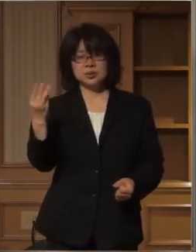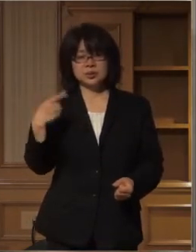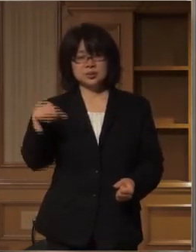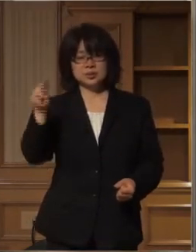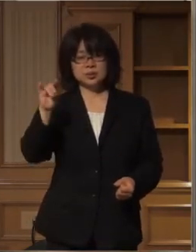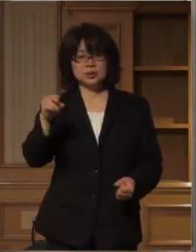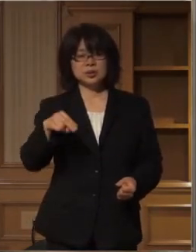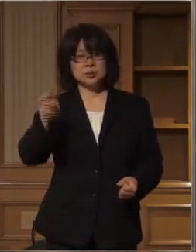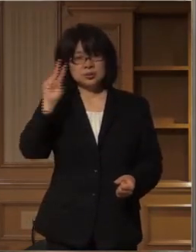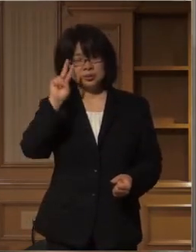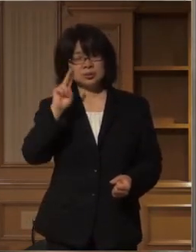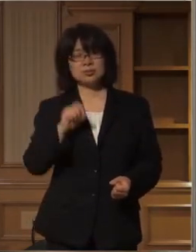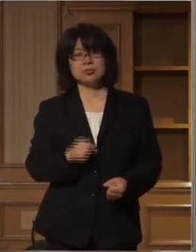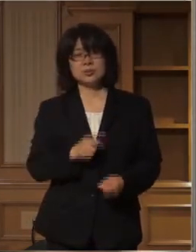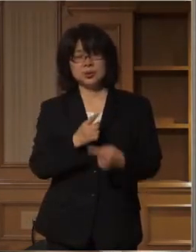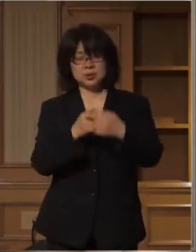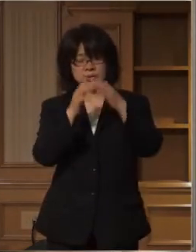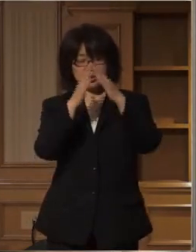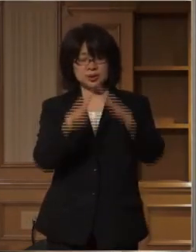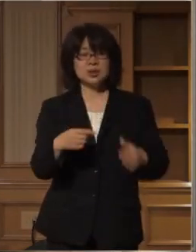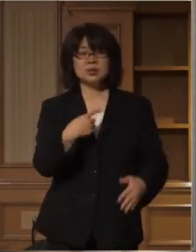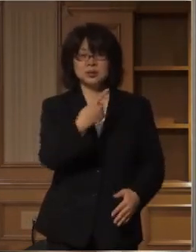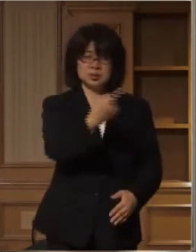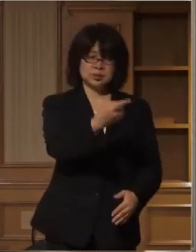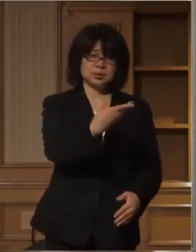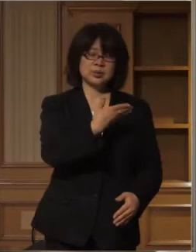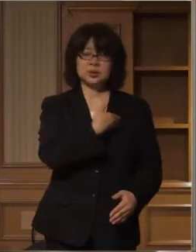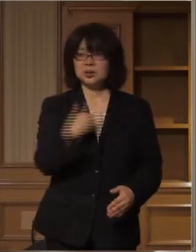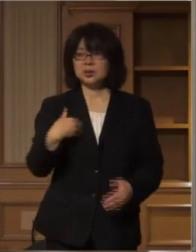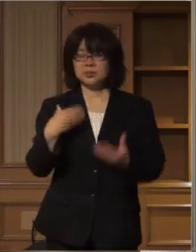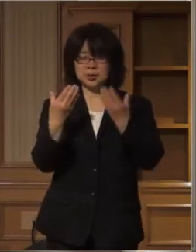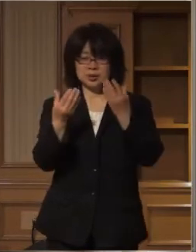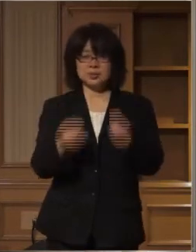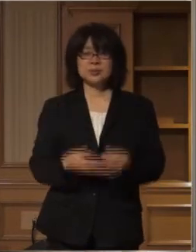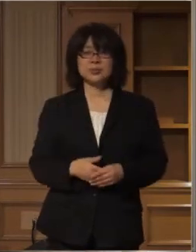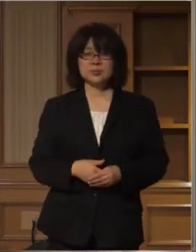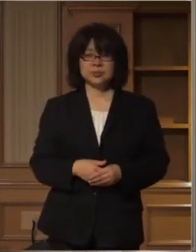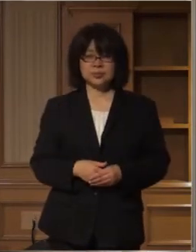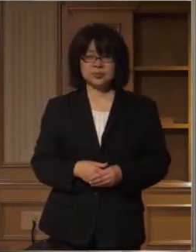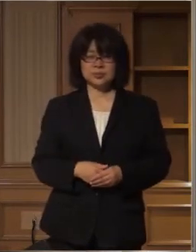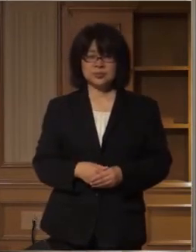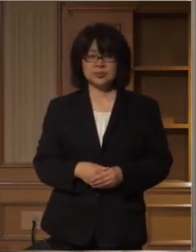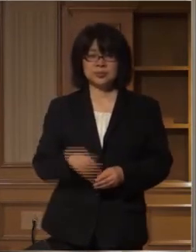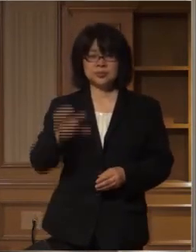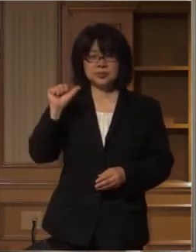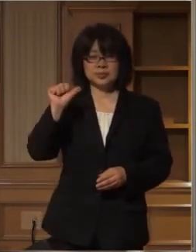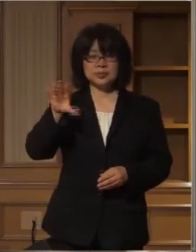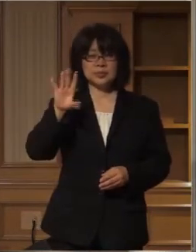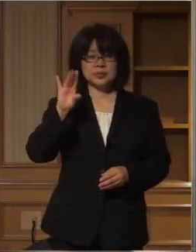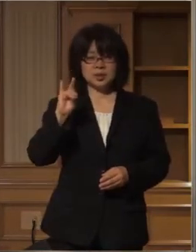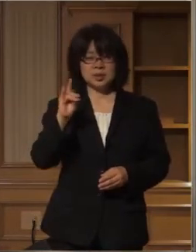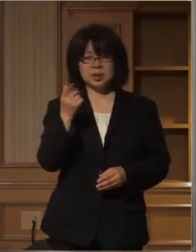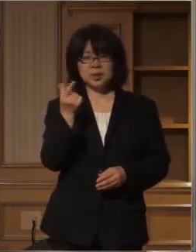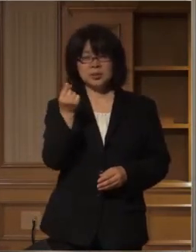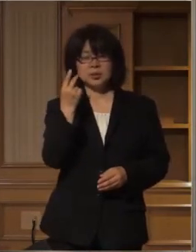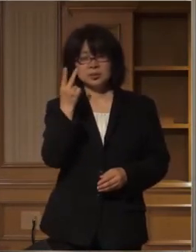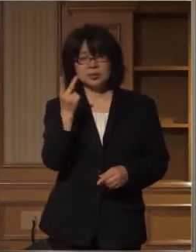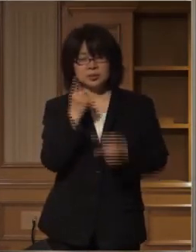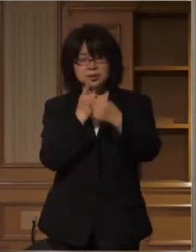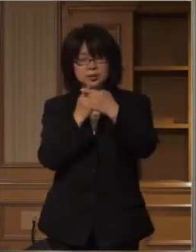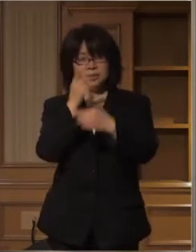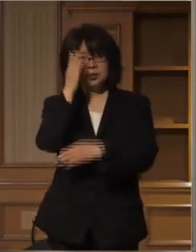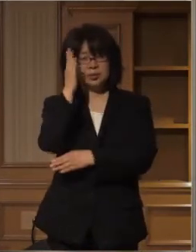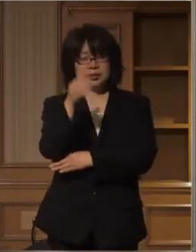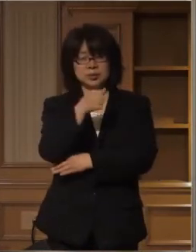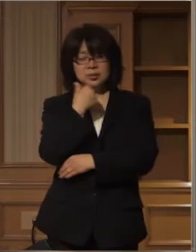は、その献身されてからですね、30年間他の道は開かれてるんですよ。だ